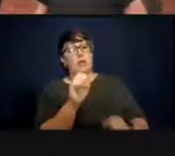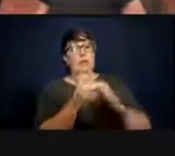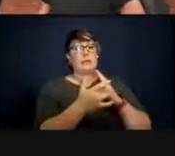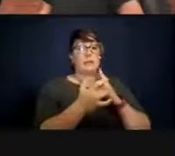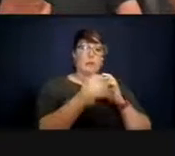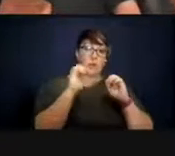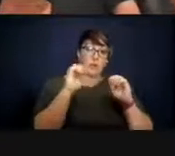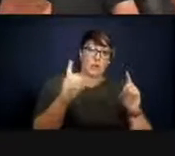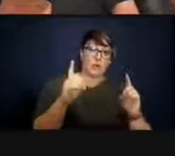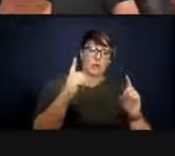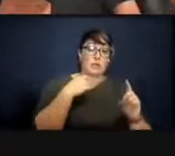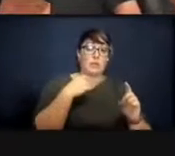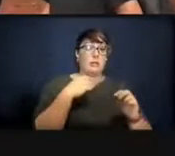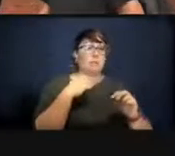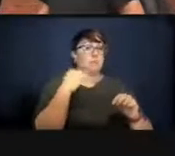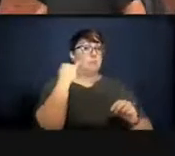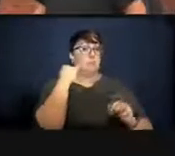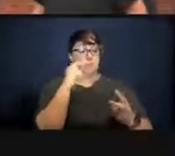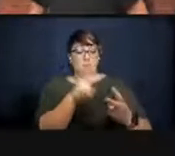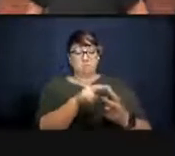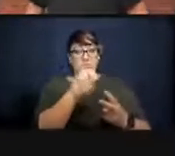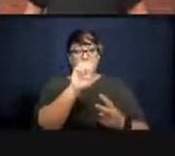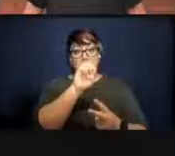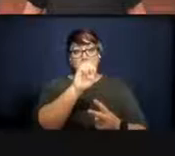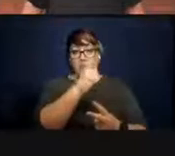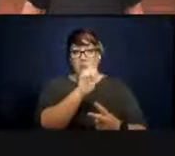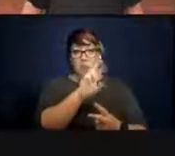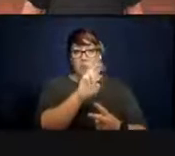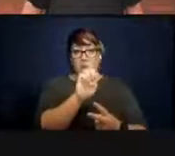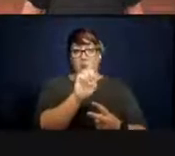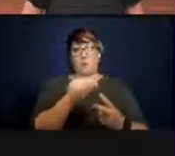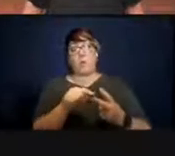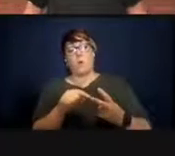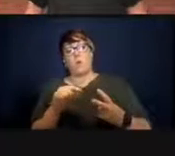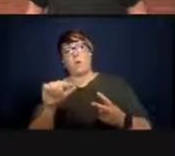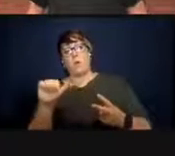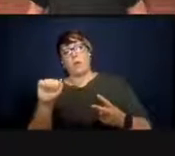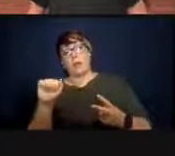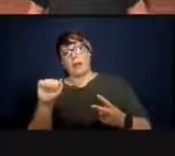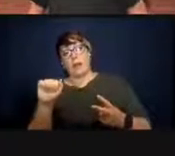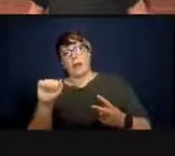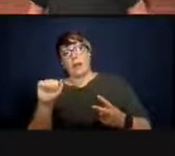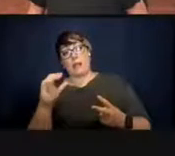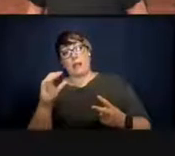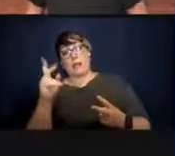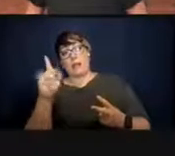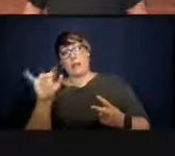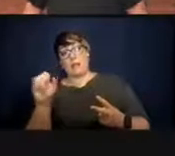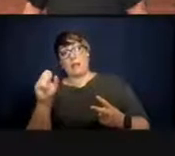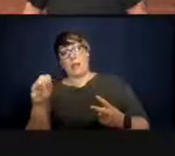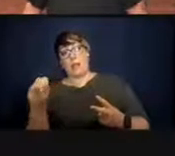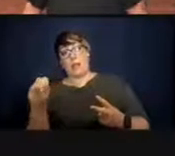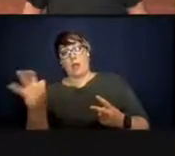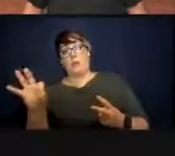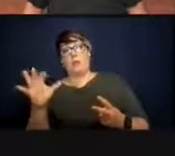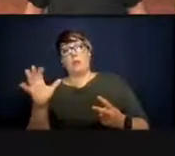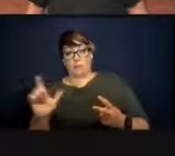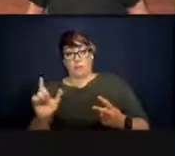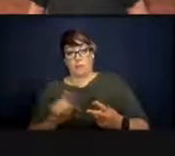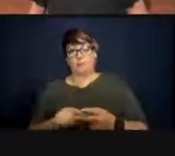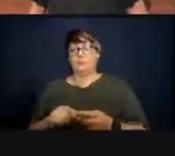والمهني على كافة المستويات. يجب علينا أن نلتزم بهذا الموضوع. نعم، أنا أثني على ما